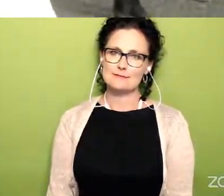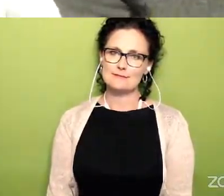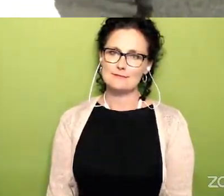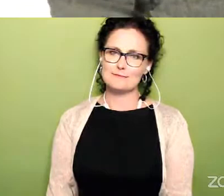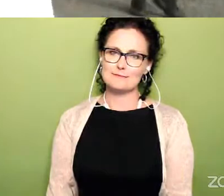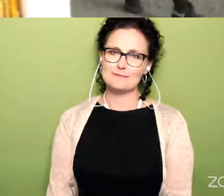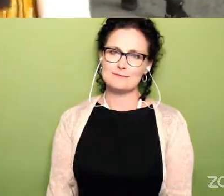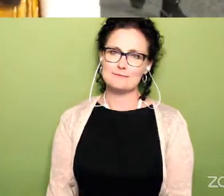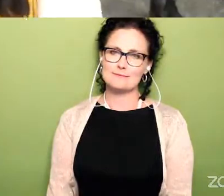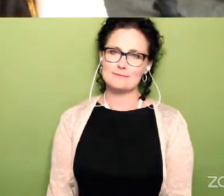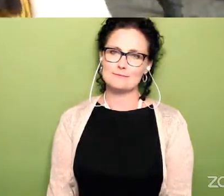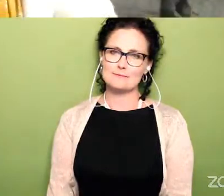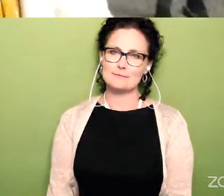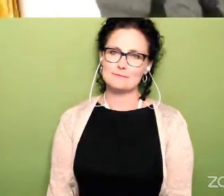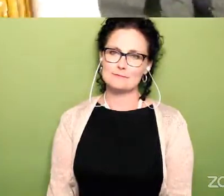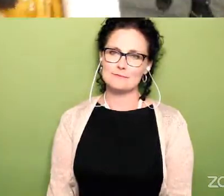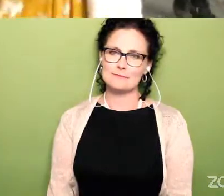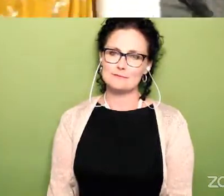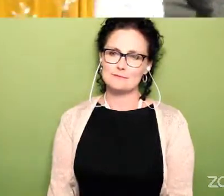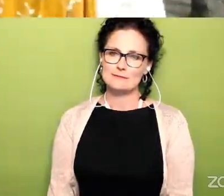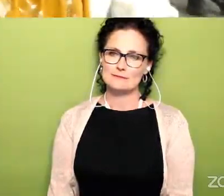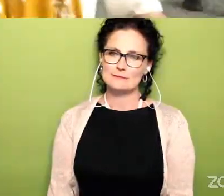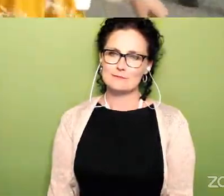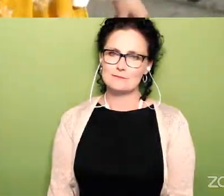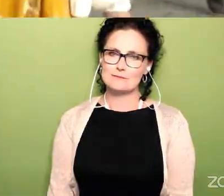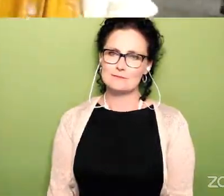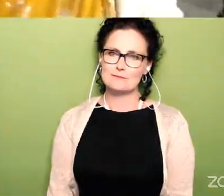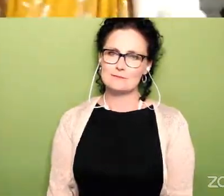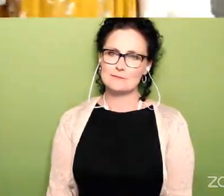भला दस खां चिरी